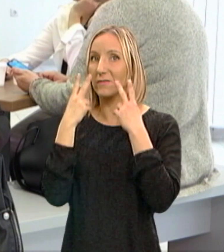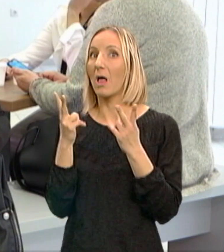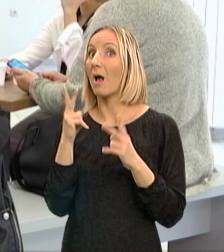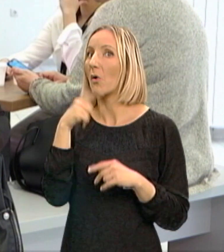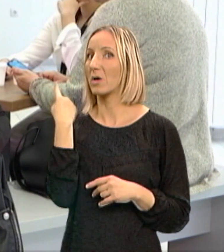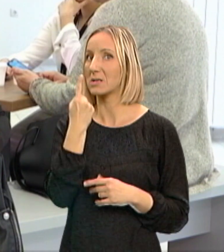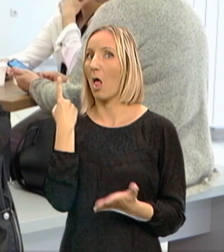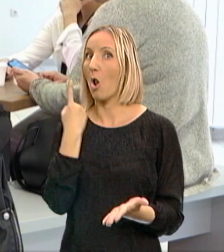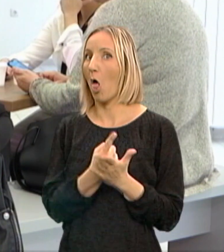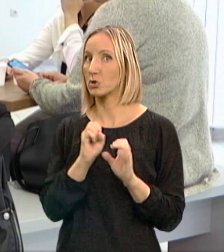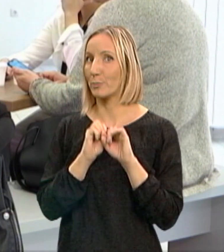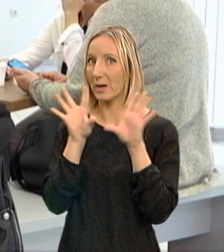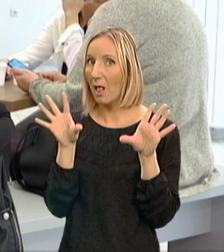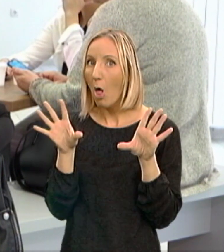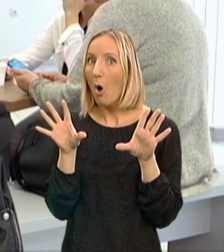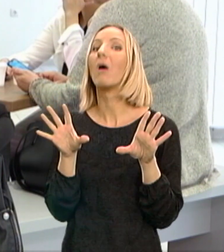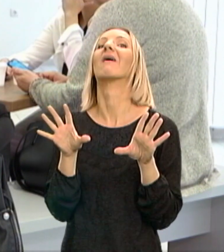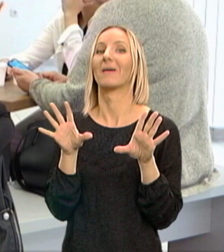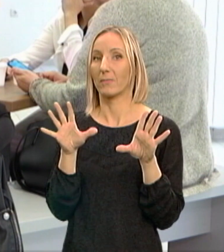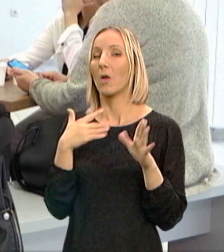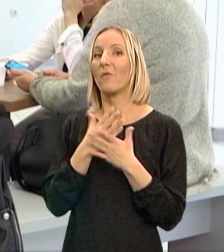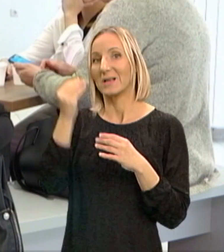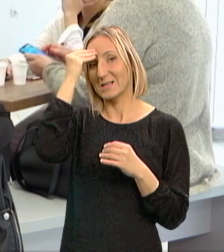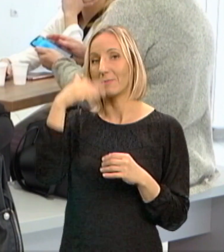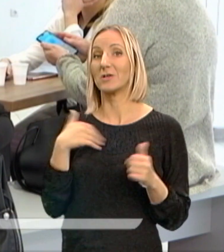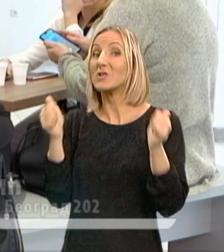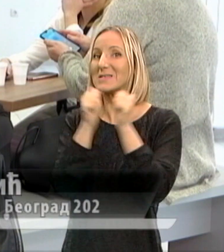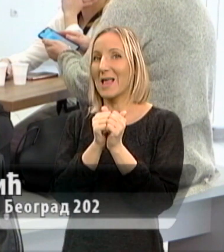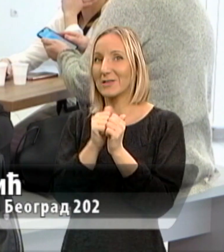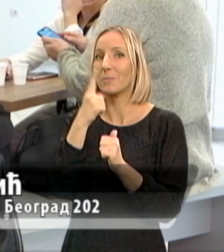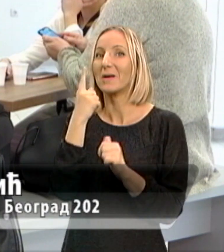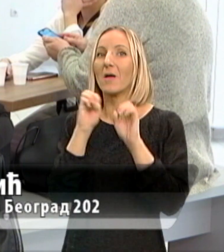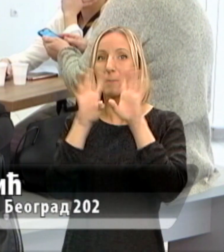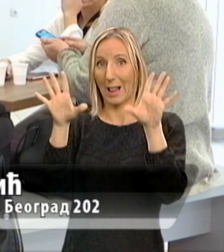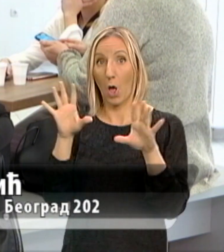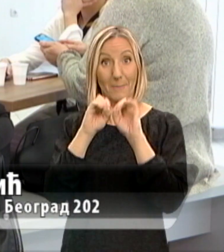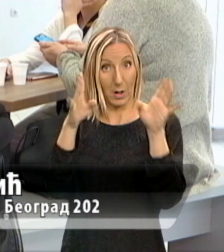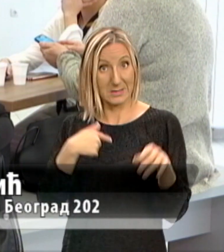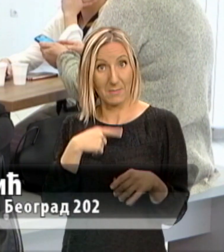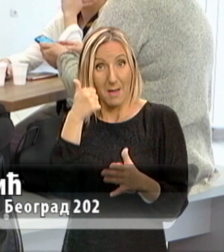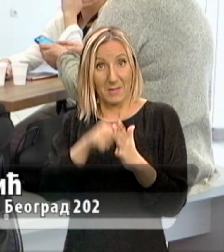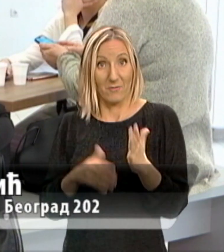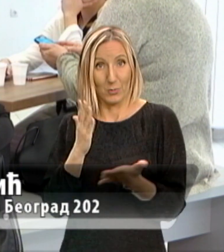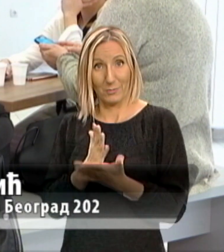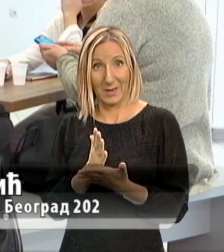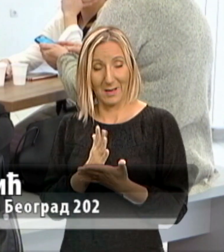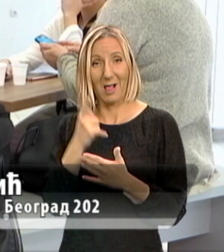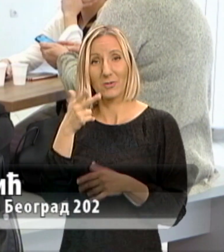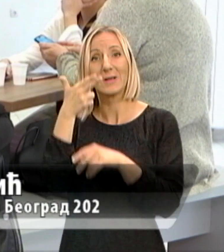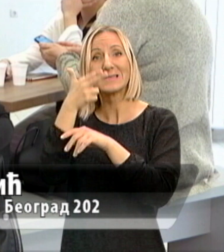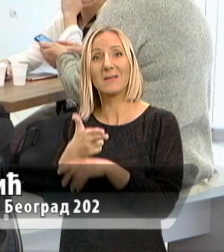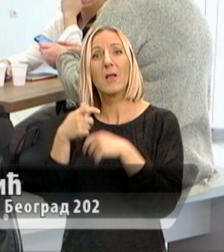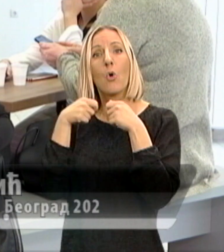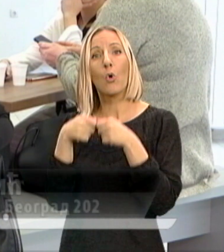urađen prilog i zato se vrlo dobro sećam našeg zajedničkog prvog priloga, odnosno priloga gde sam ja bila prvi put i to je snimano baš u